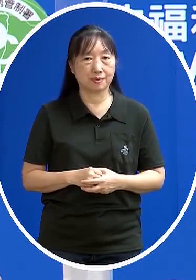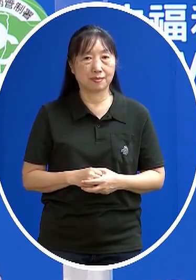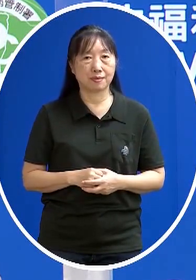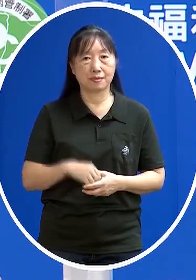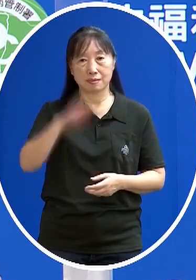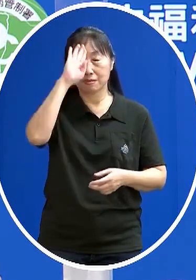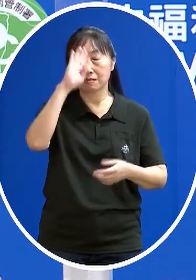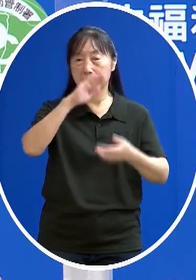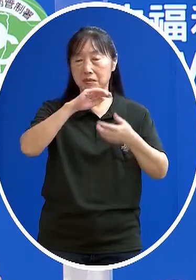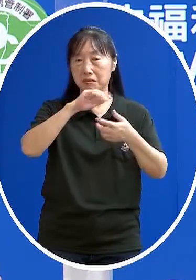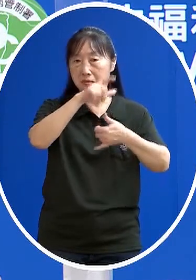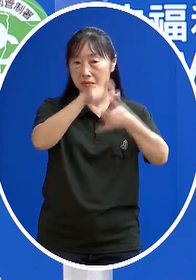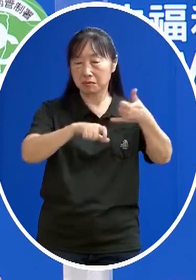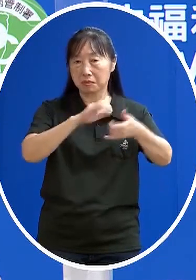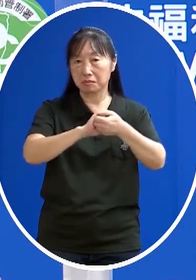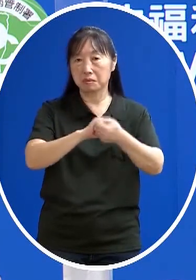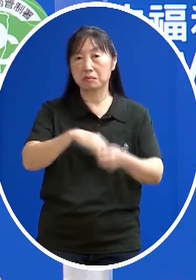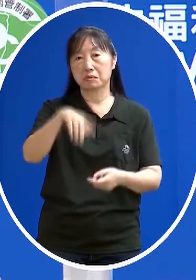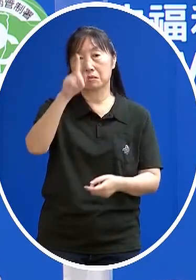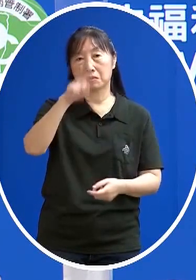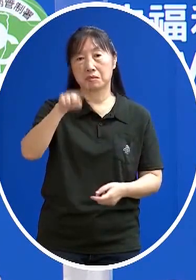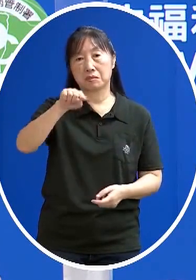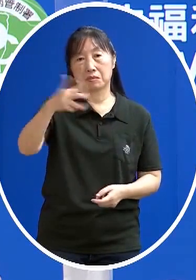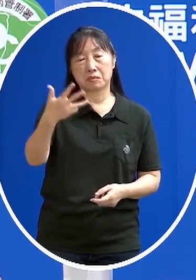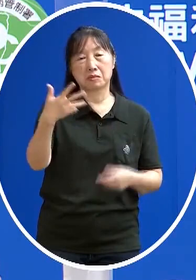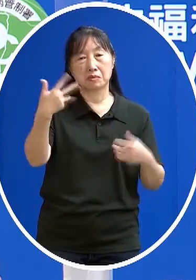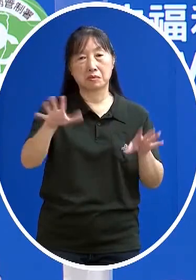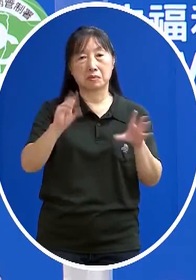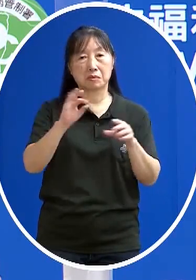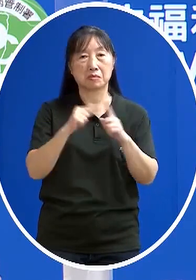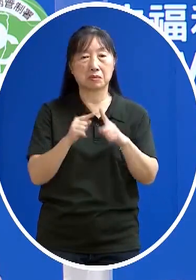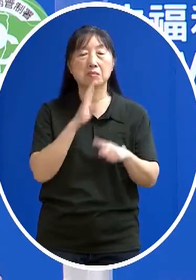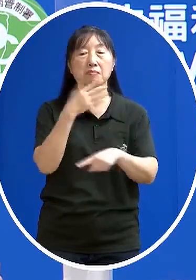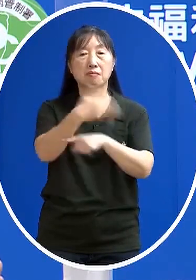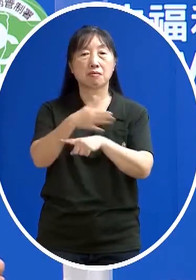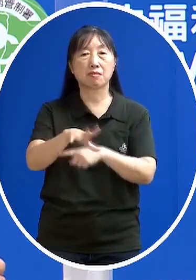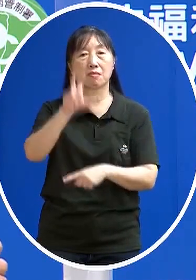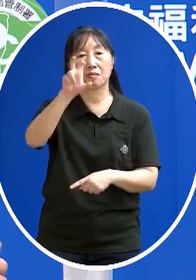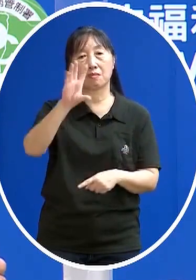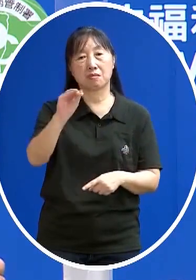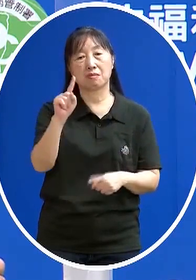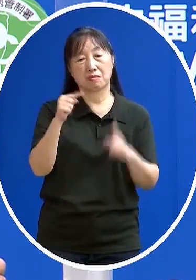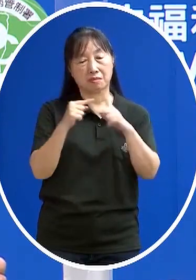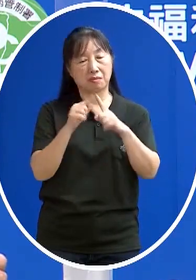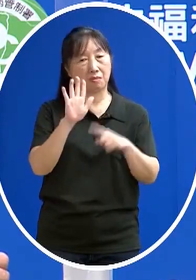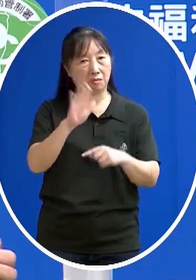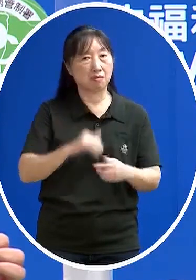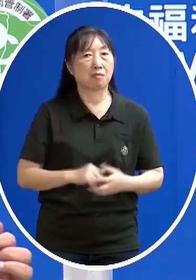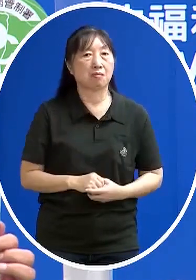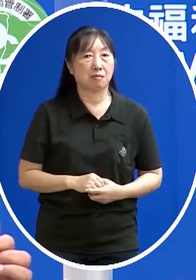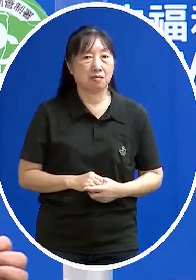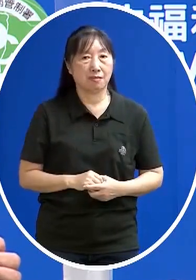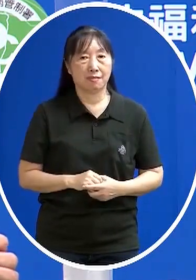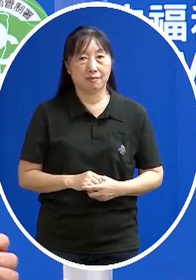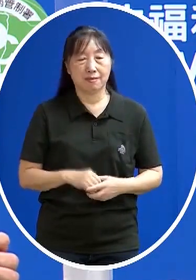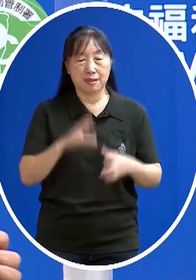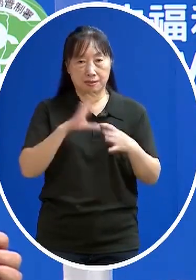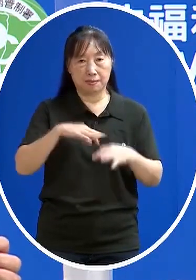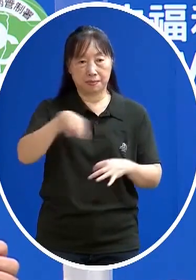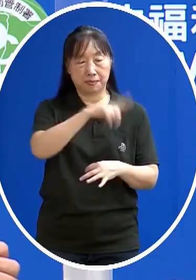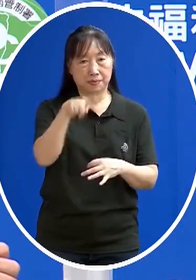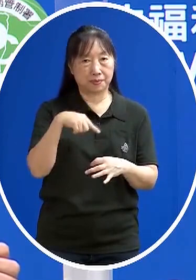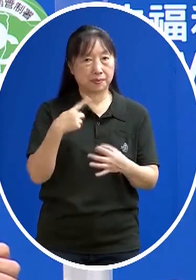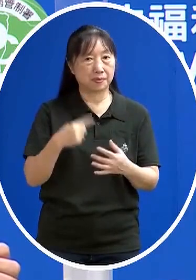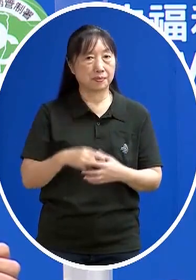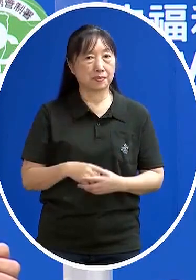人数在全球也超过1800万人嘛，死亡人数也超过了70万人，所以我们大概还是进来观